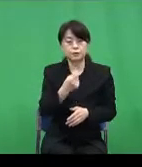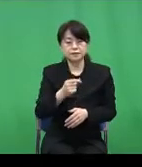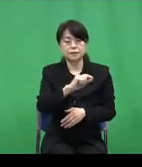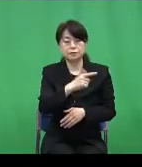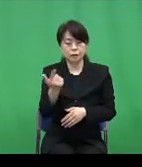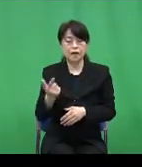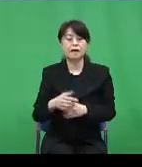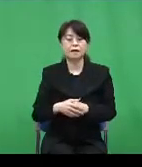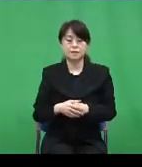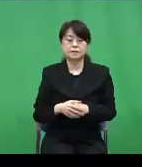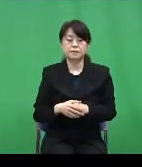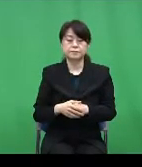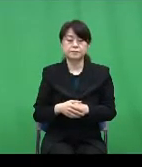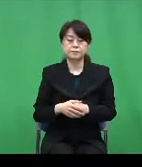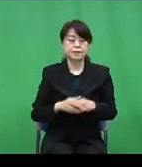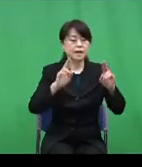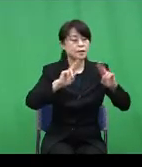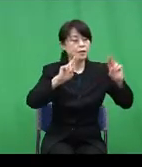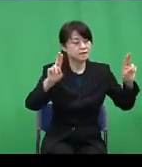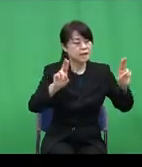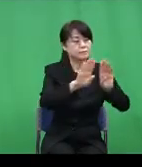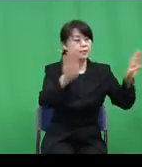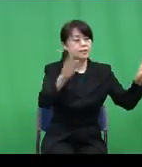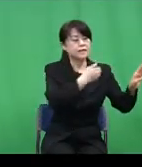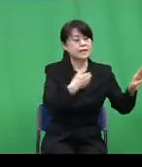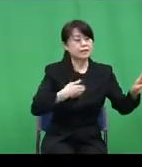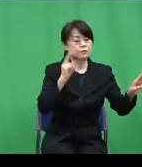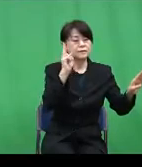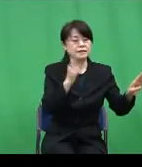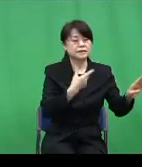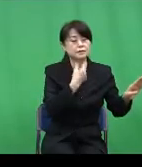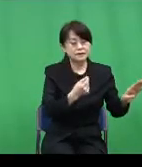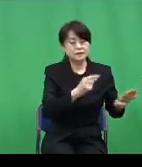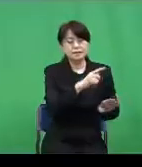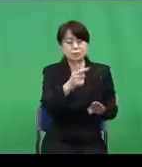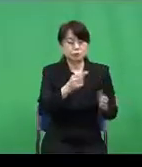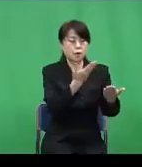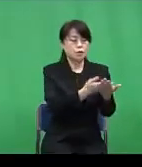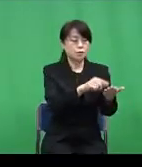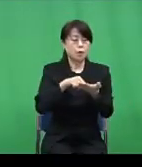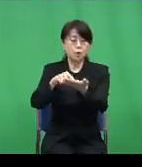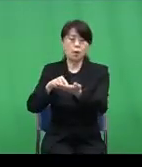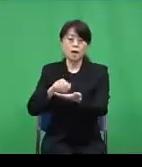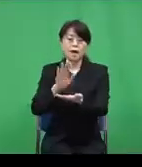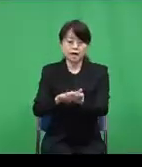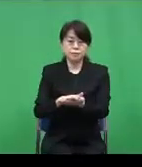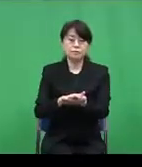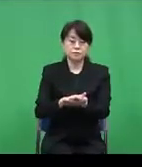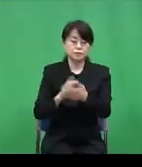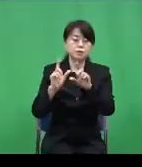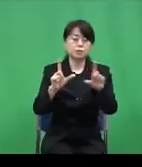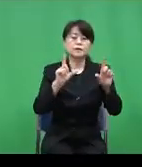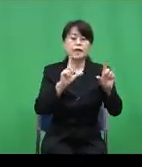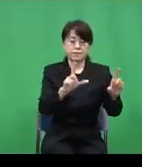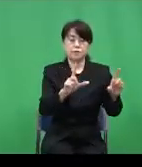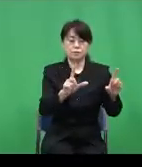コンサートなんかも開けるようにしてくれとか、いろいろご要望ありますので、そういうようなものに応えていく、これ